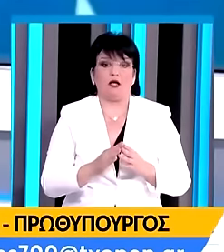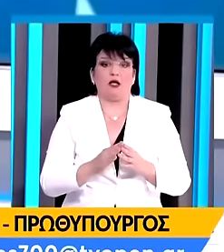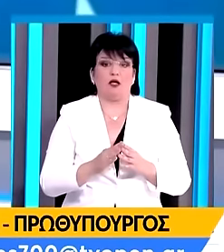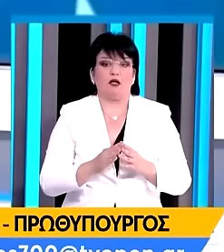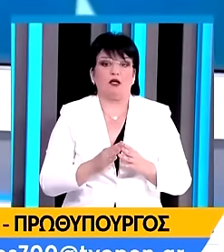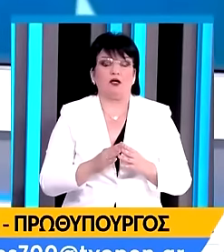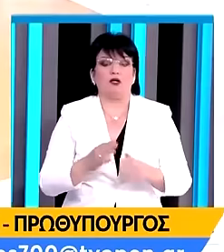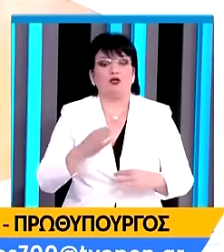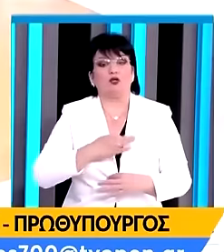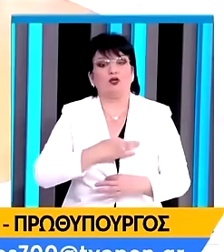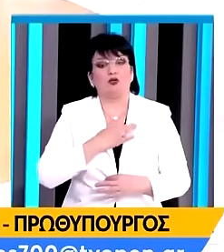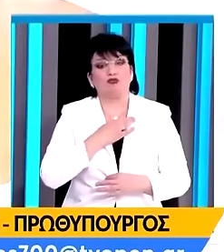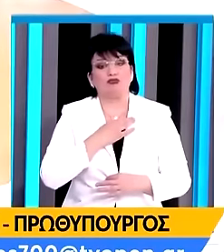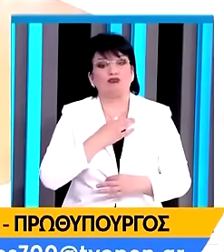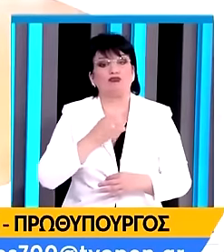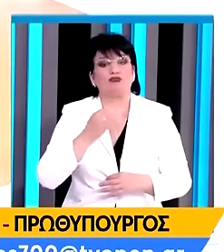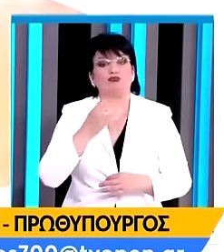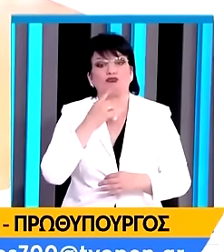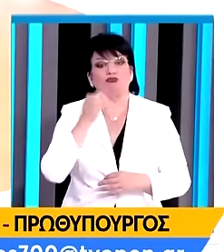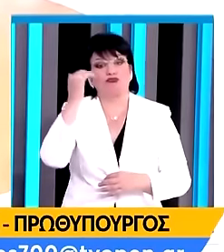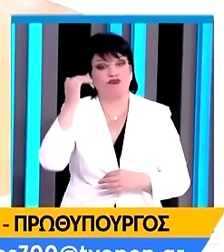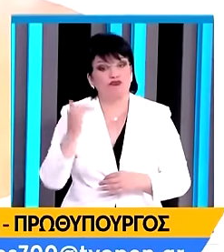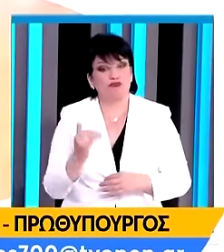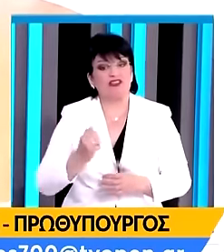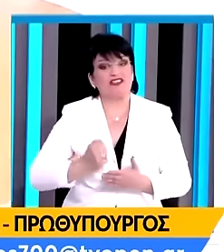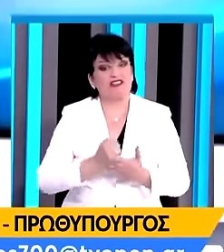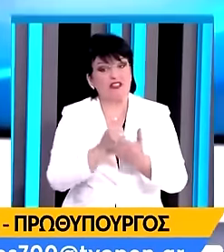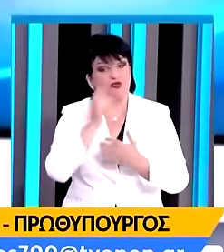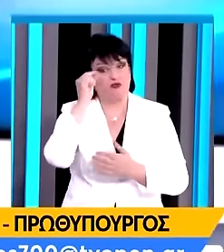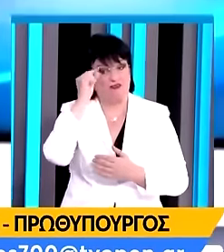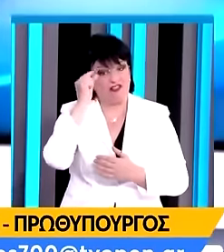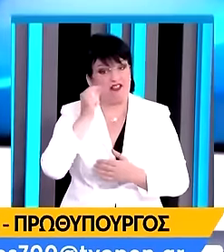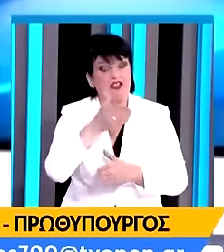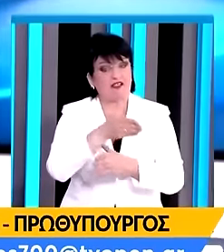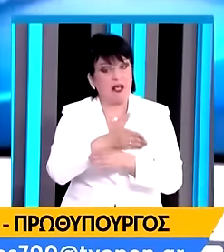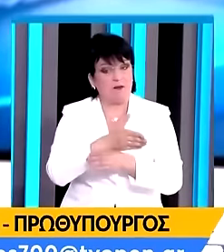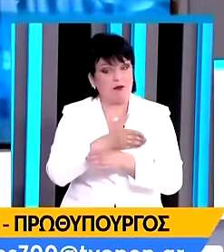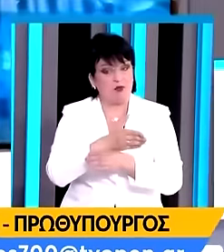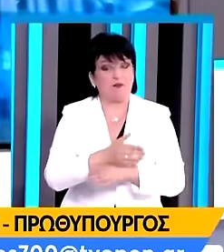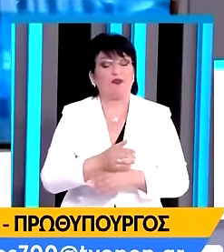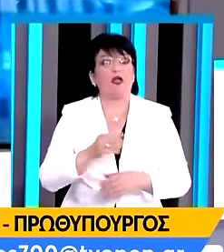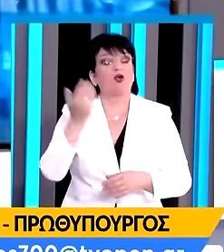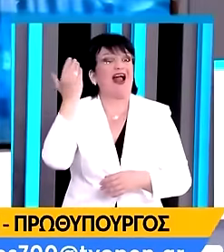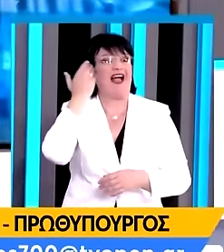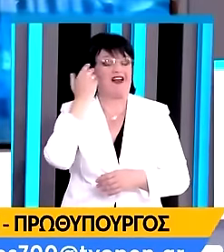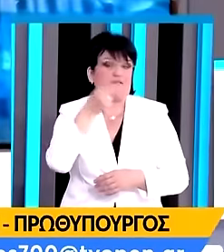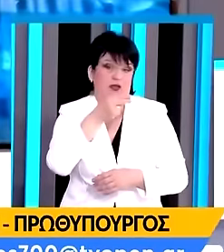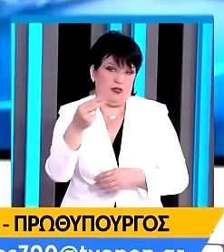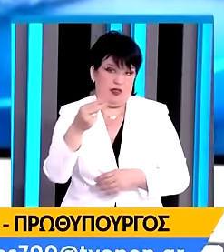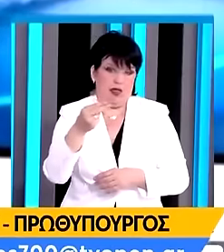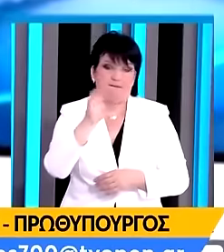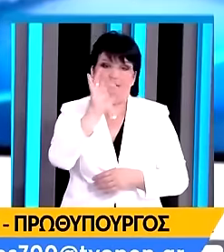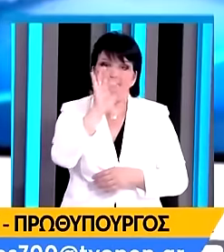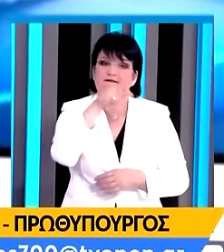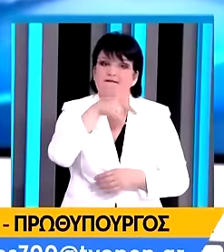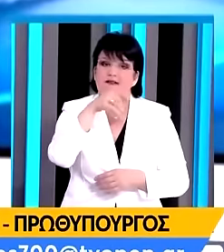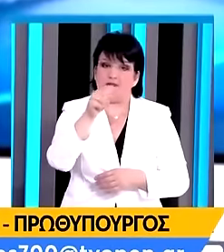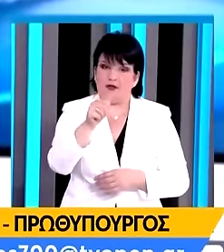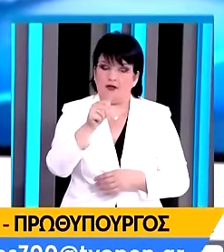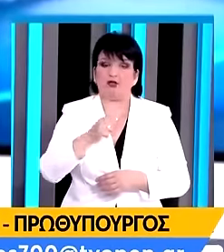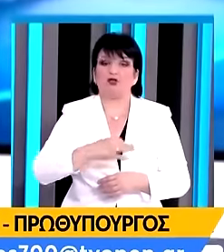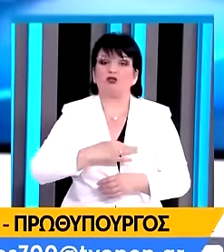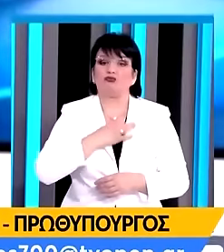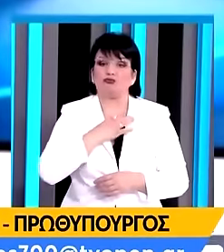το φίλο μας το λέει τώρα. Έχουμε 50% έκπτωση. Λοιπόν, θέλω να γυρίσω κάτι στην ακρίβεια και στο ΦΠΑ. Ακούσαμε τον κύριο